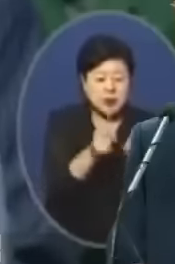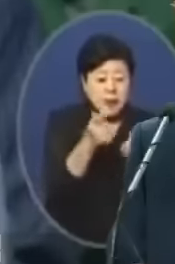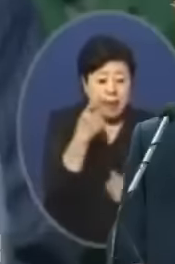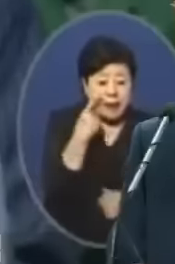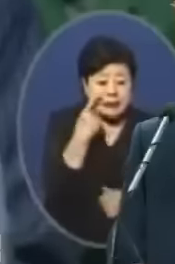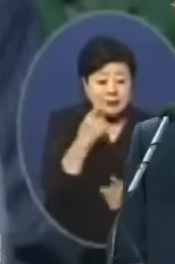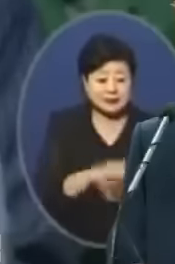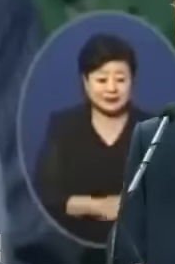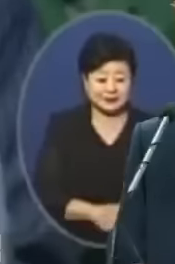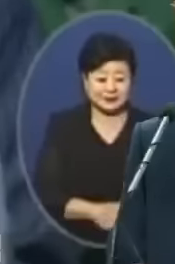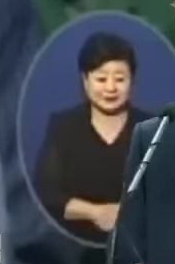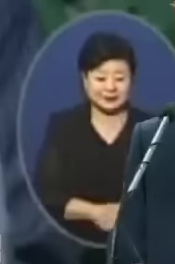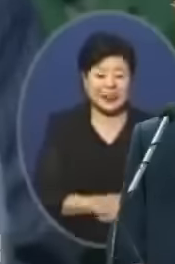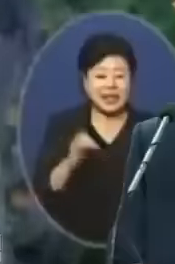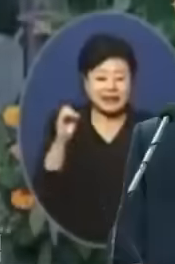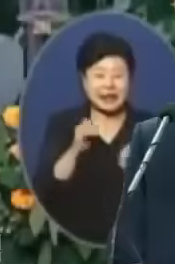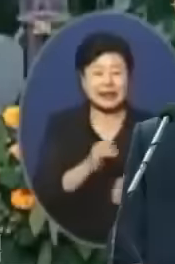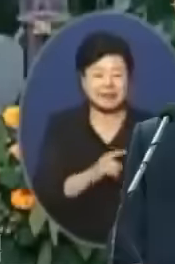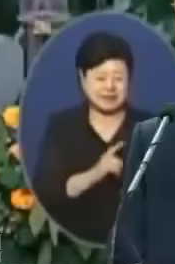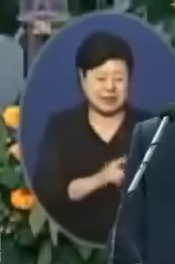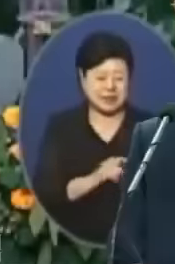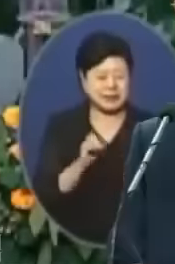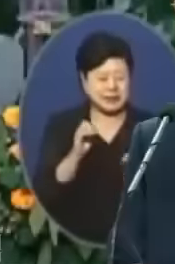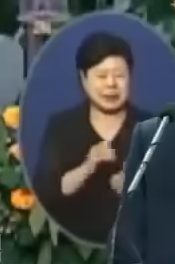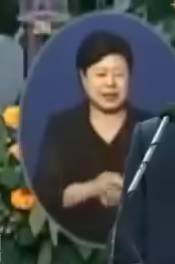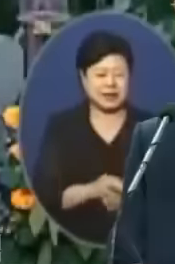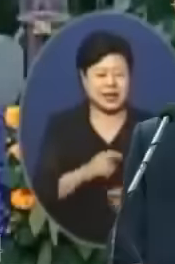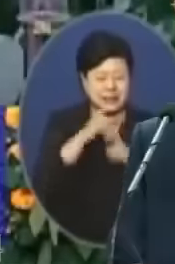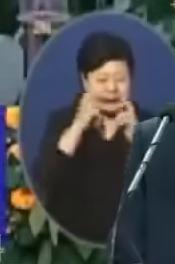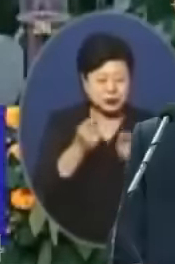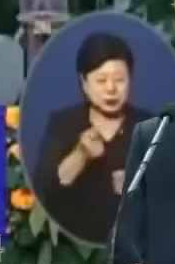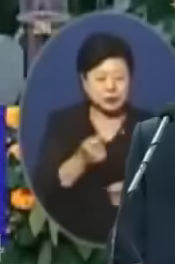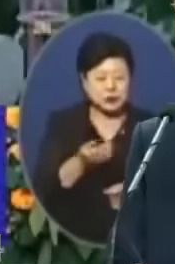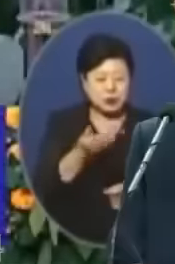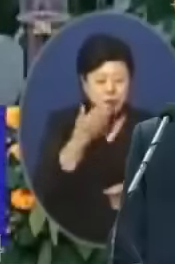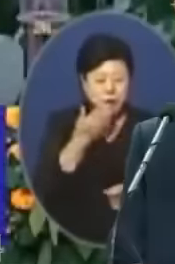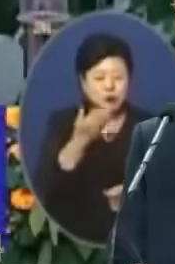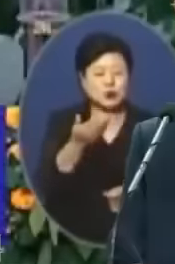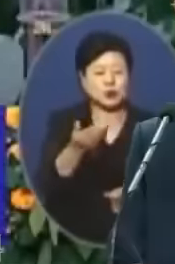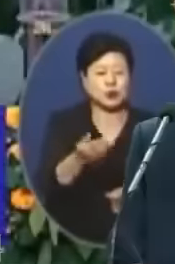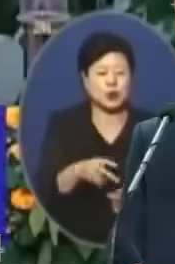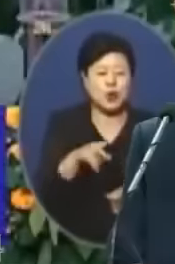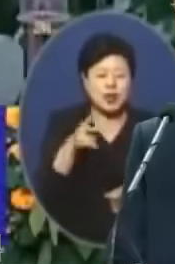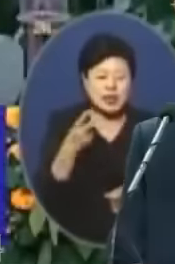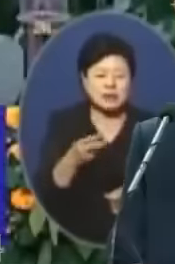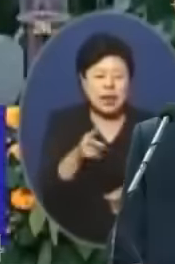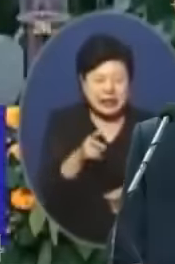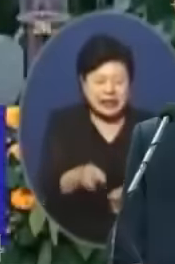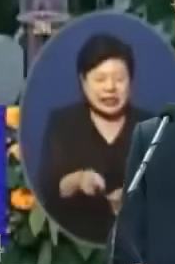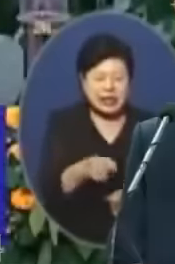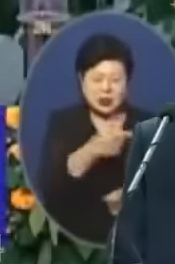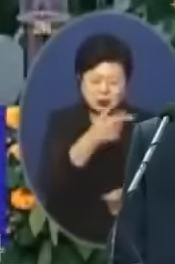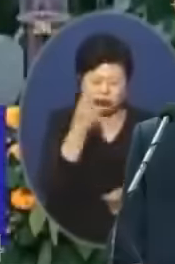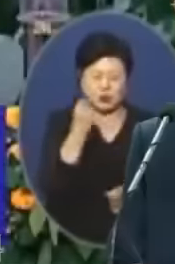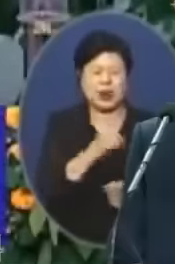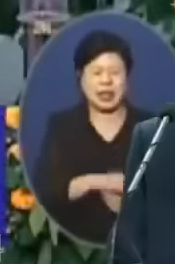보셨습니다. 이에 대답하되 각 사람으로 조금씩 빚게 할지라도 200데나리온의 떡이 부족하리이다.